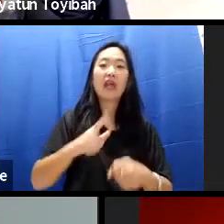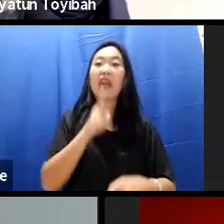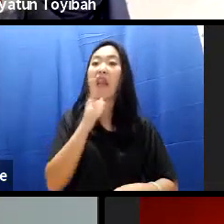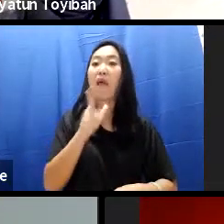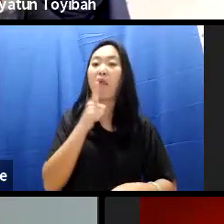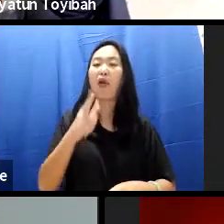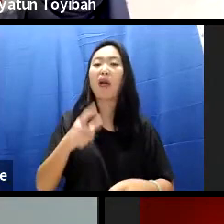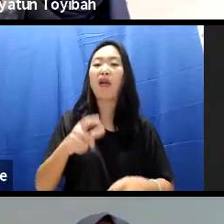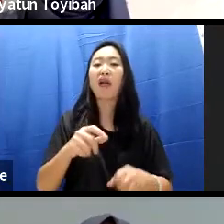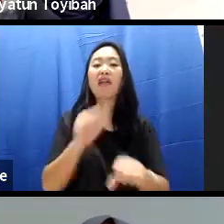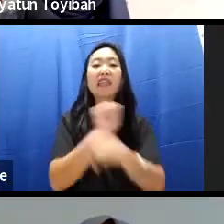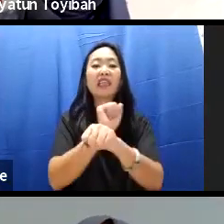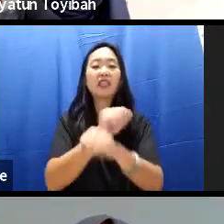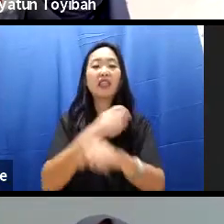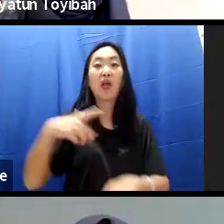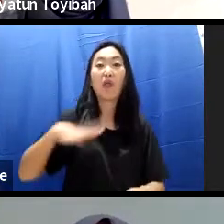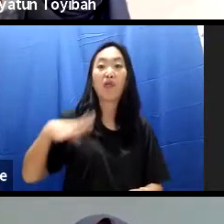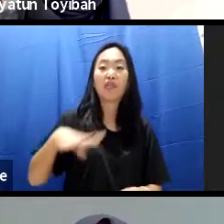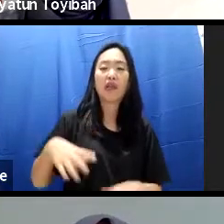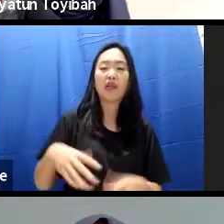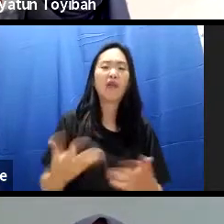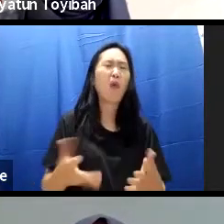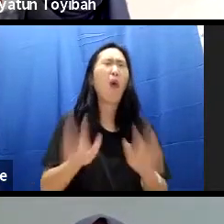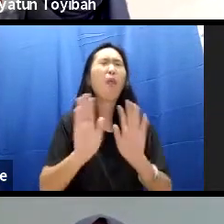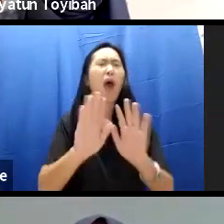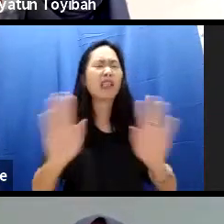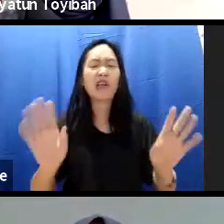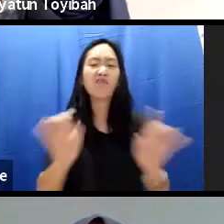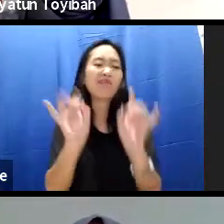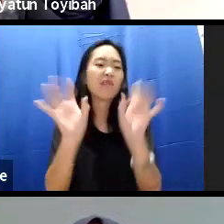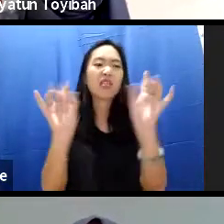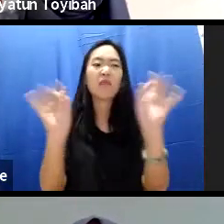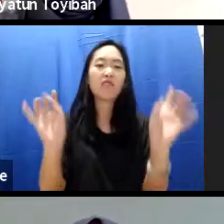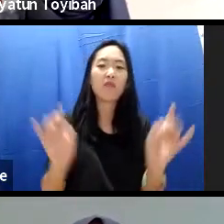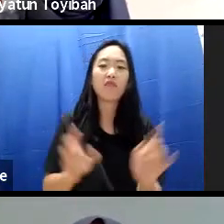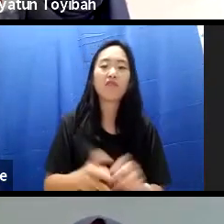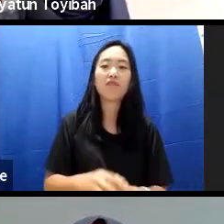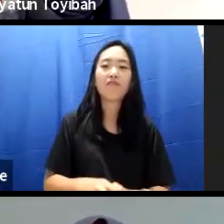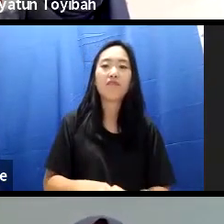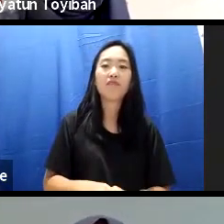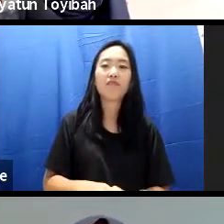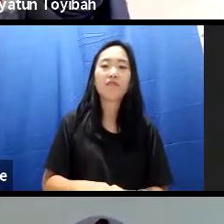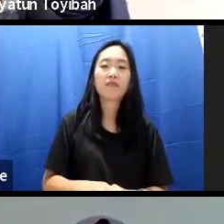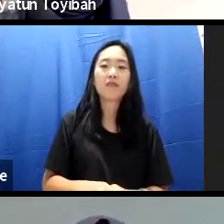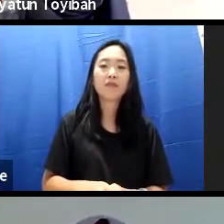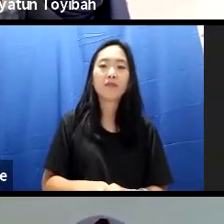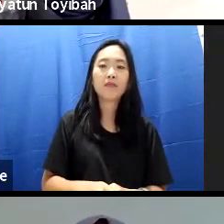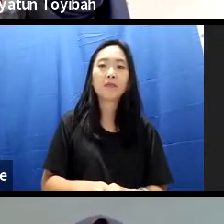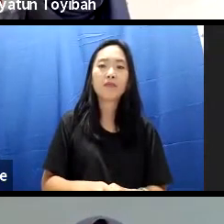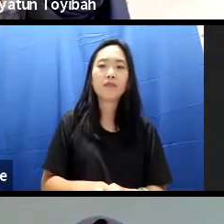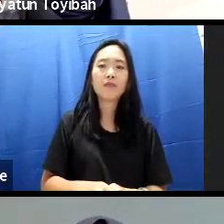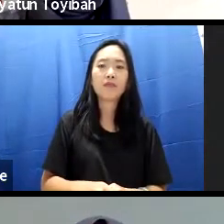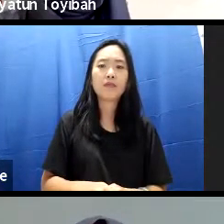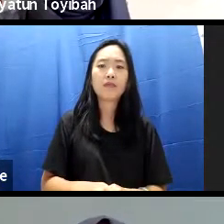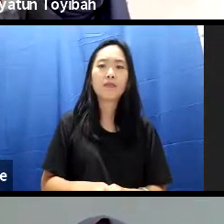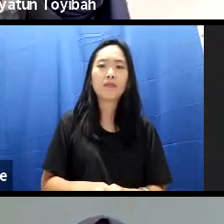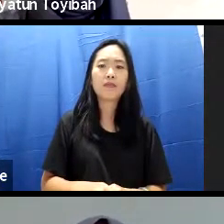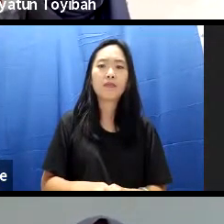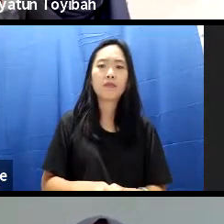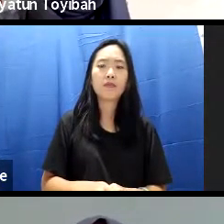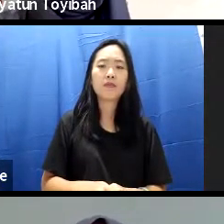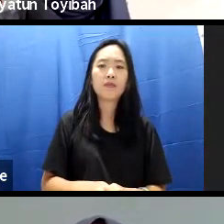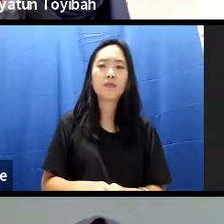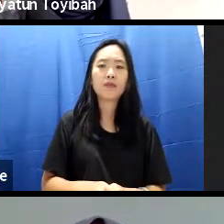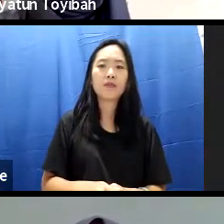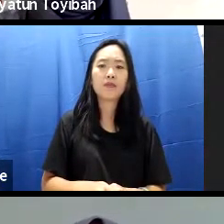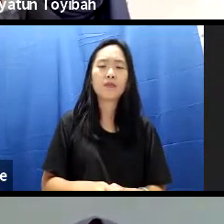dosen gitu, apa kinerja dosen dan sebagainya lah gitu, ada banyak, dan termasuk yang tadi di dalamnya adalah tuntutan Scopus. Nah kalau kita